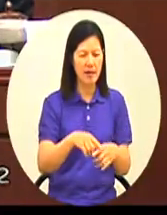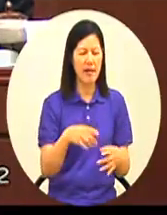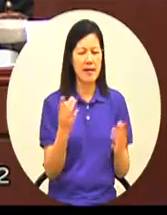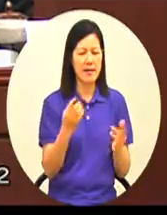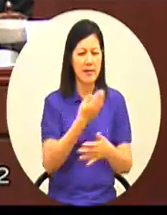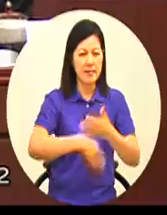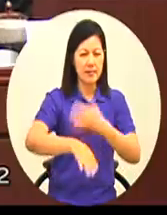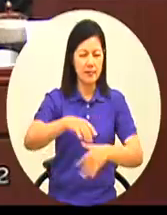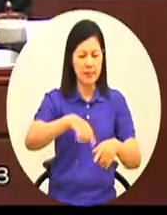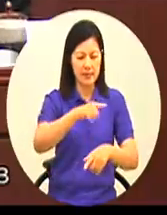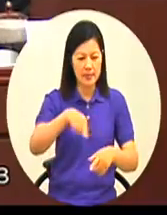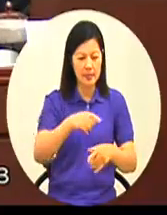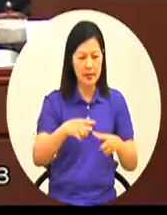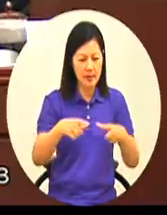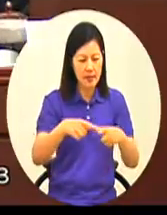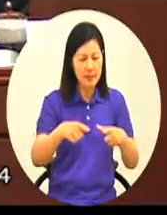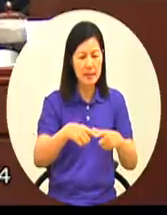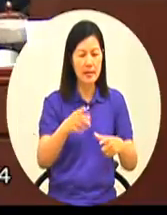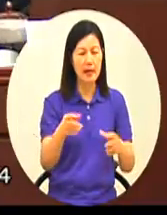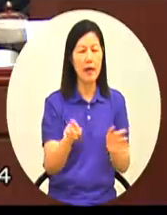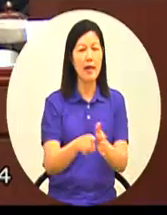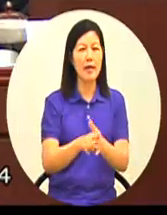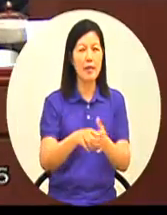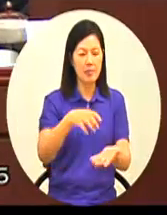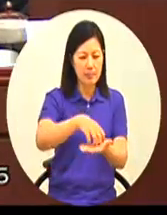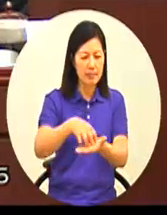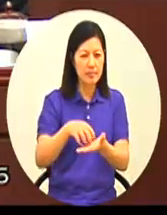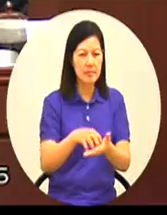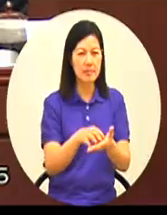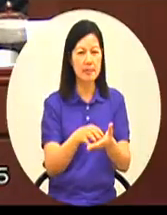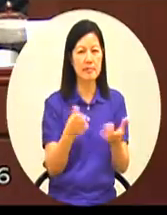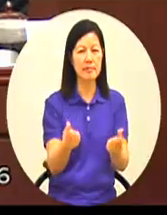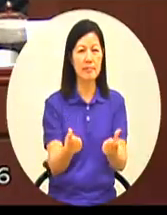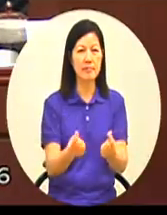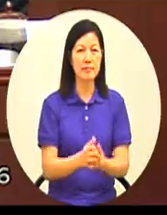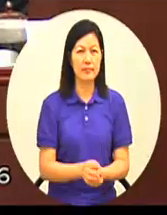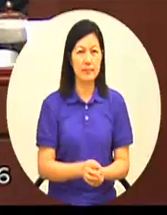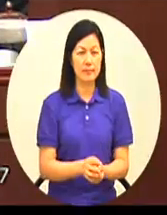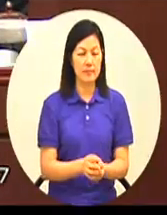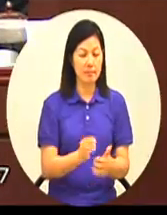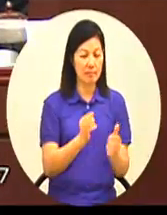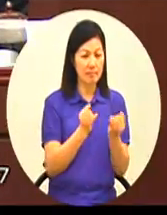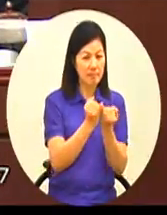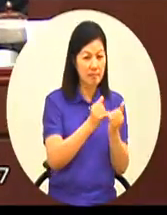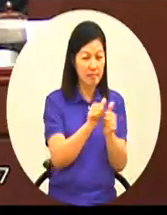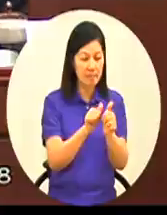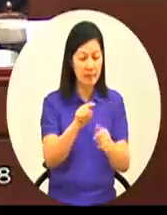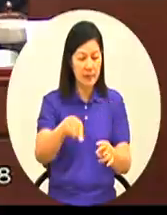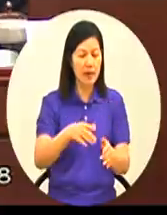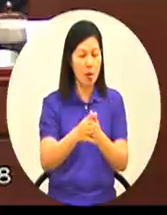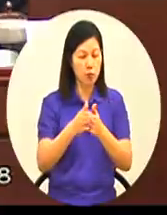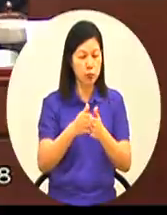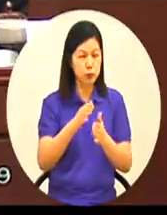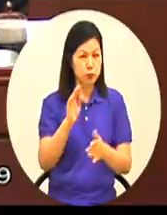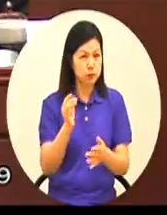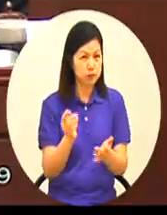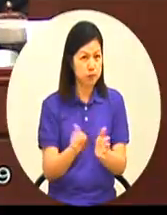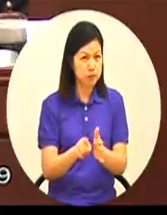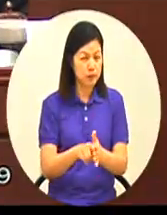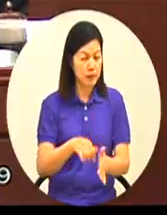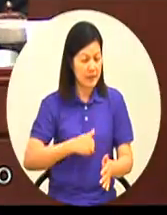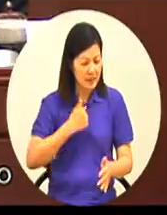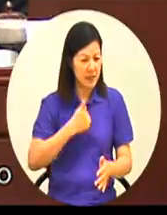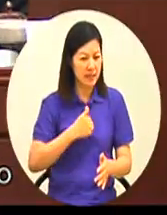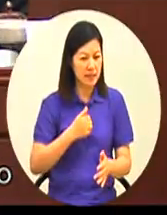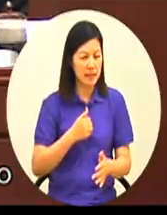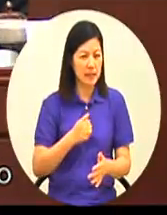大小，它也跟我们的一般的证件的大小是一致的，所以当我们的同志他在有需求的时候，或是真的是